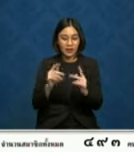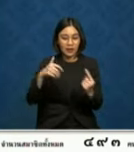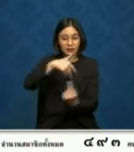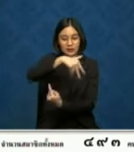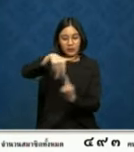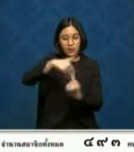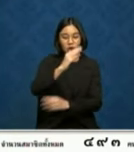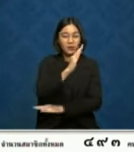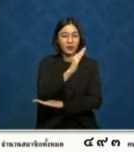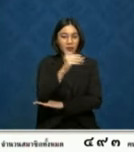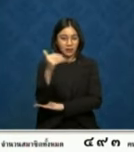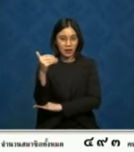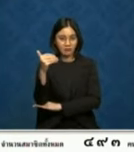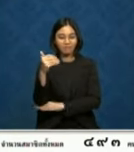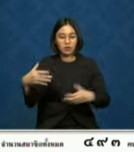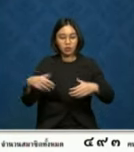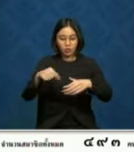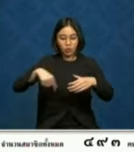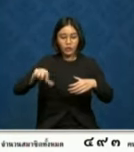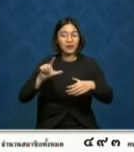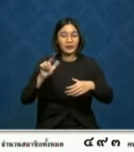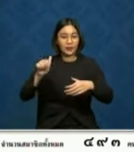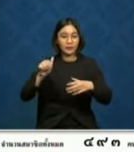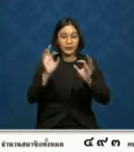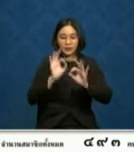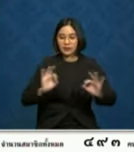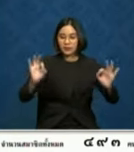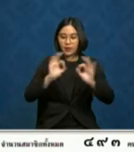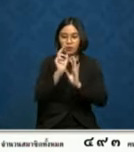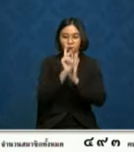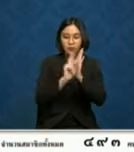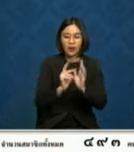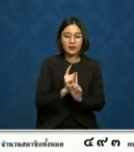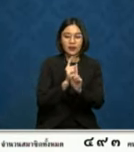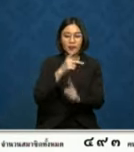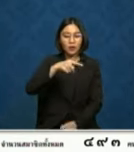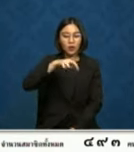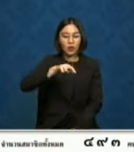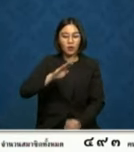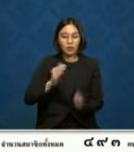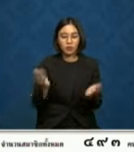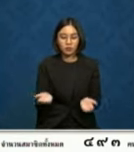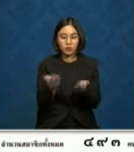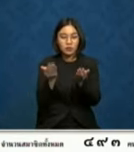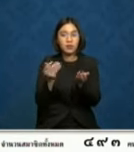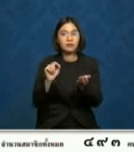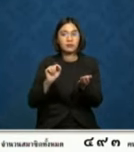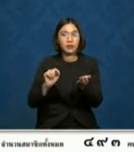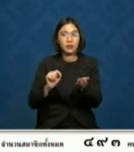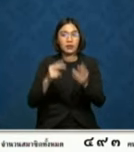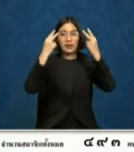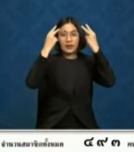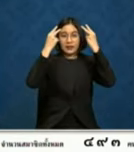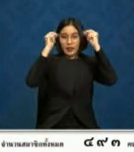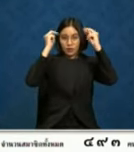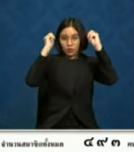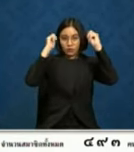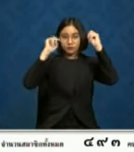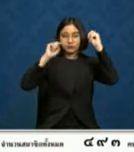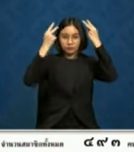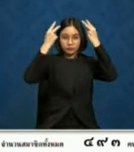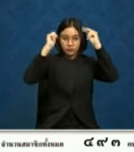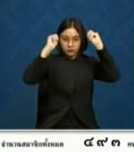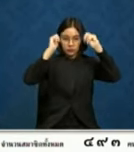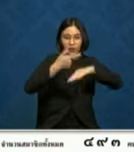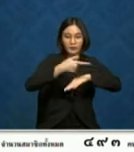แห่งชาติอะโดยหลักนะครับโดยหลักโดยกฎหมายตามพรบส่งเสริมเนี่ยโดยหลักก่อนเลยคือนายกรัฐมนตรีเป็น